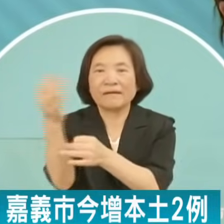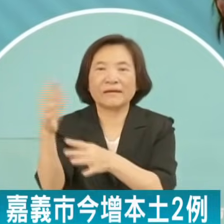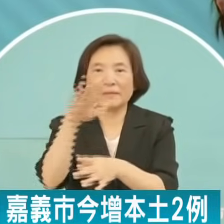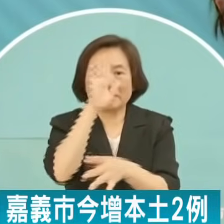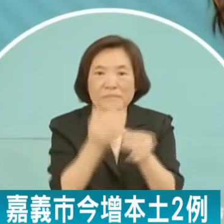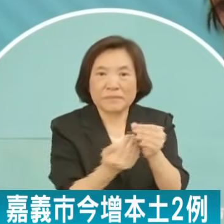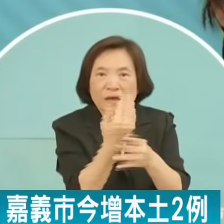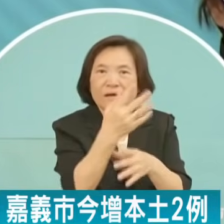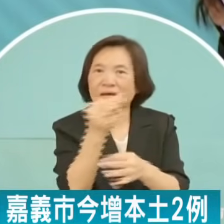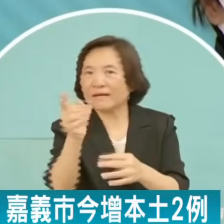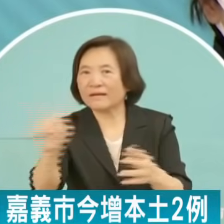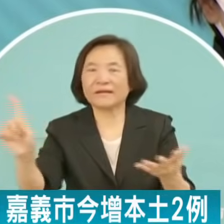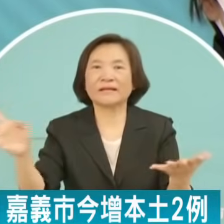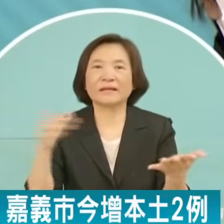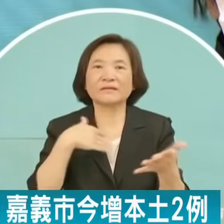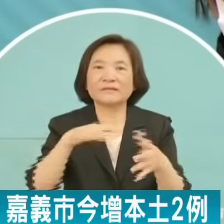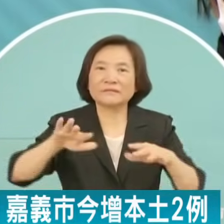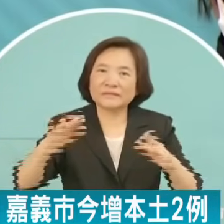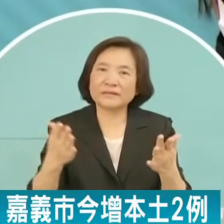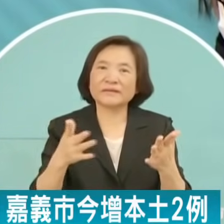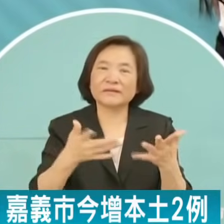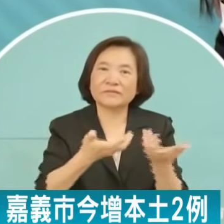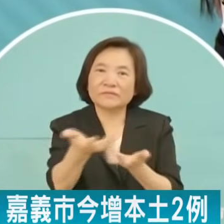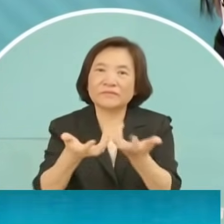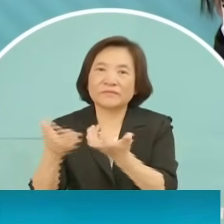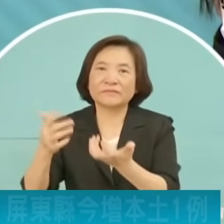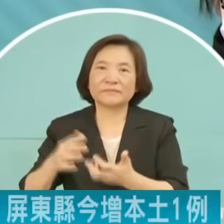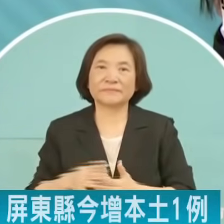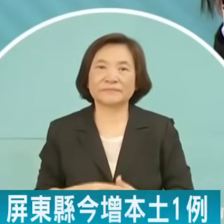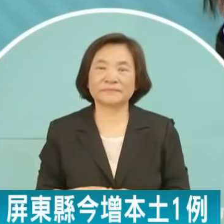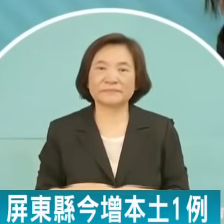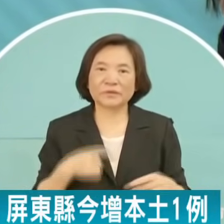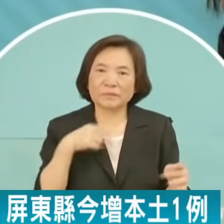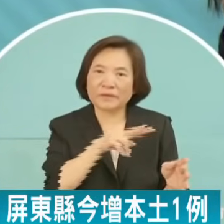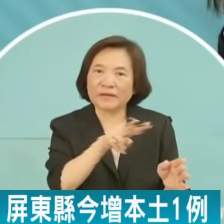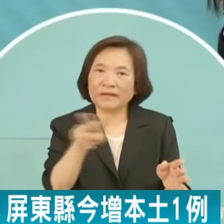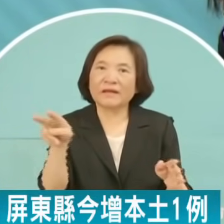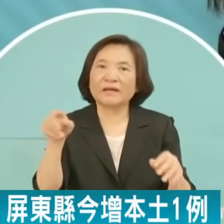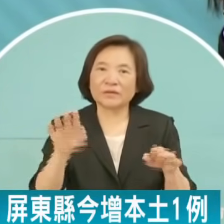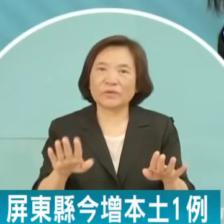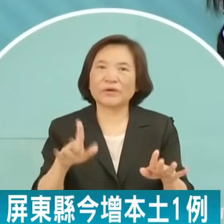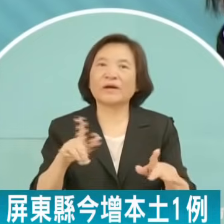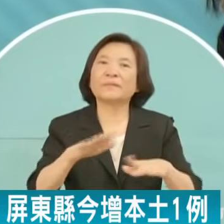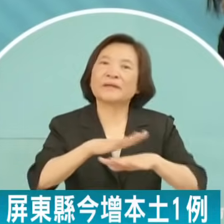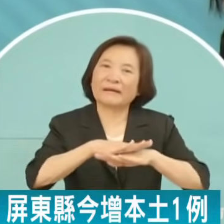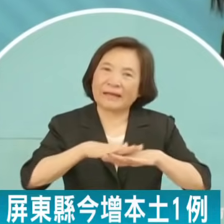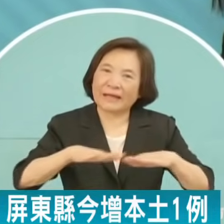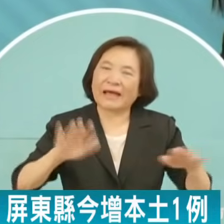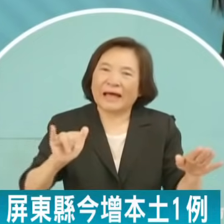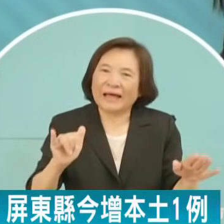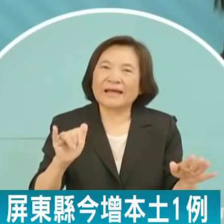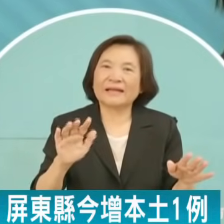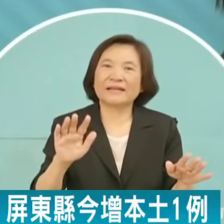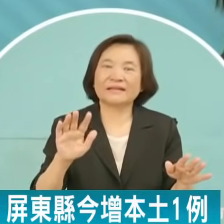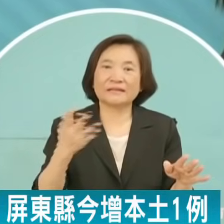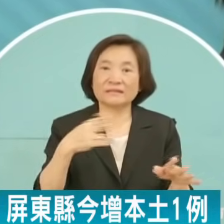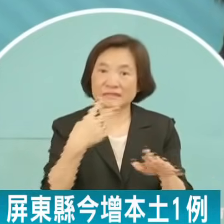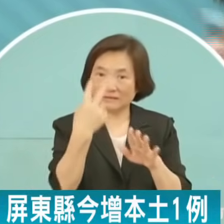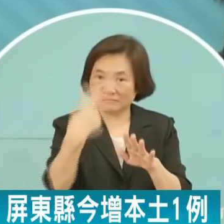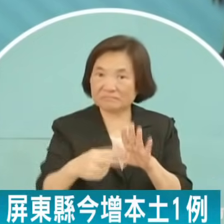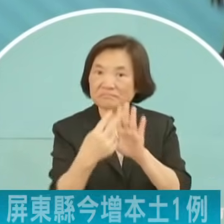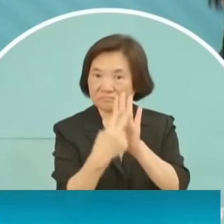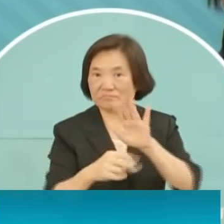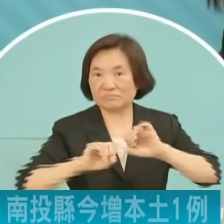病日或连办日去画，大概看起来趋势是还算稳定的，但是要先声明一